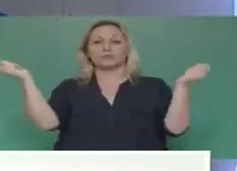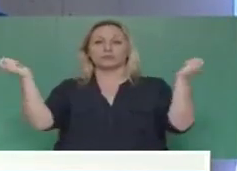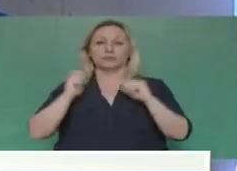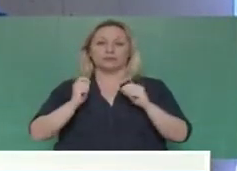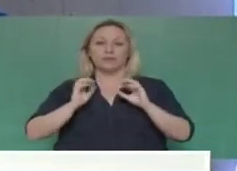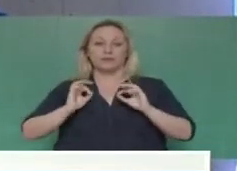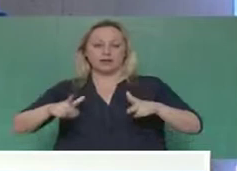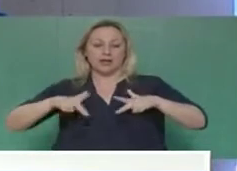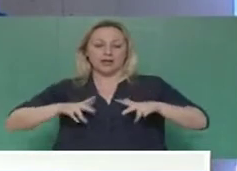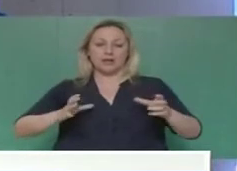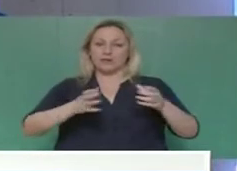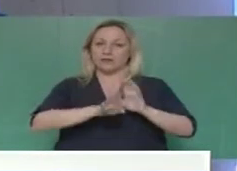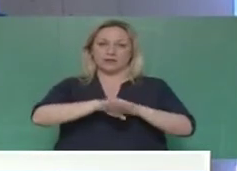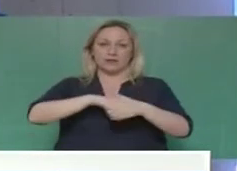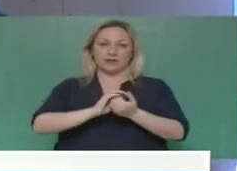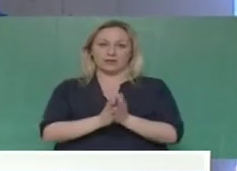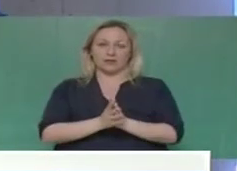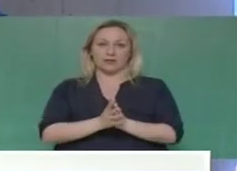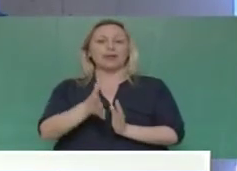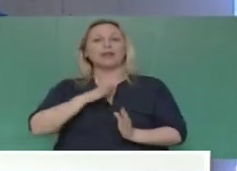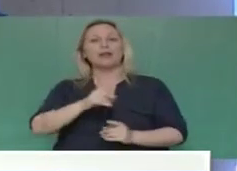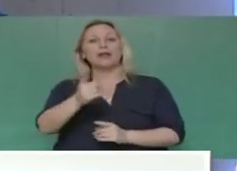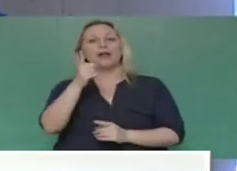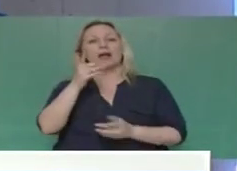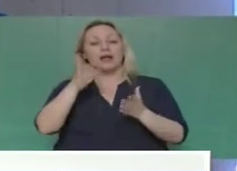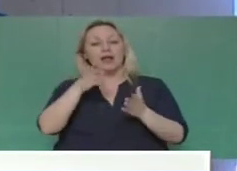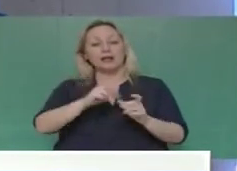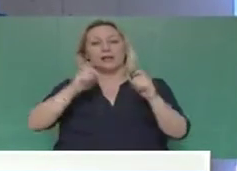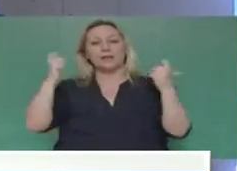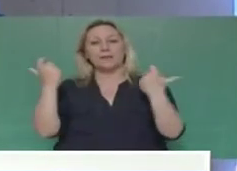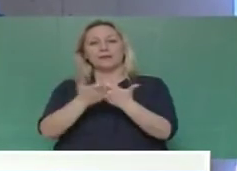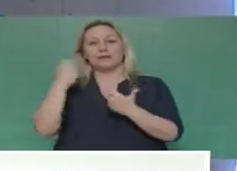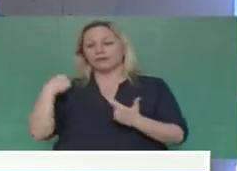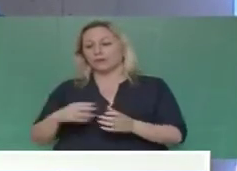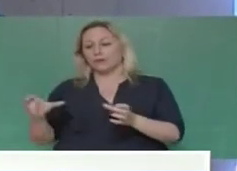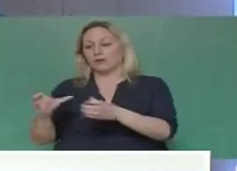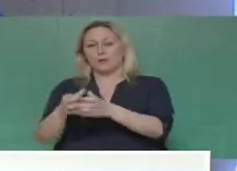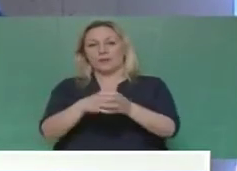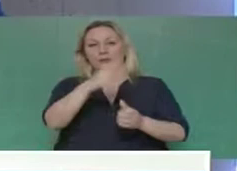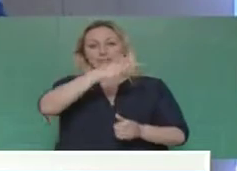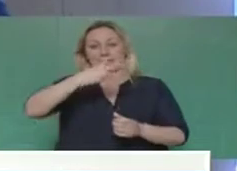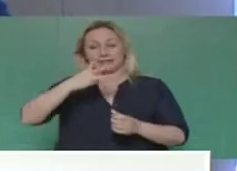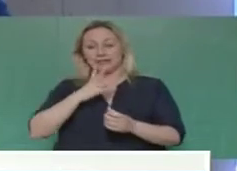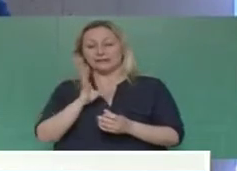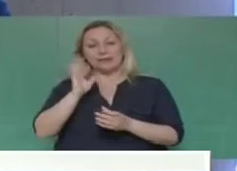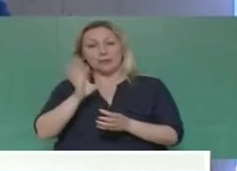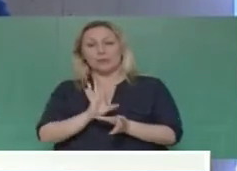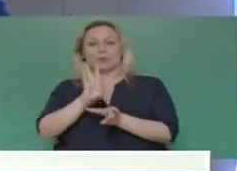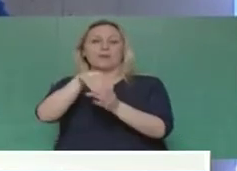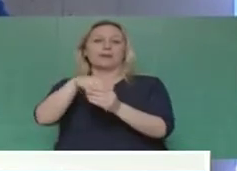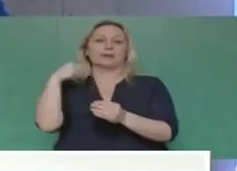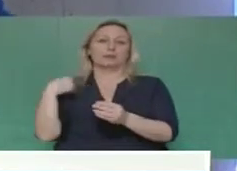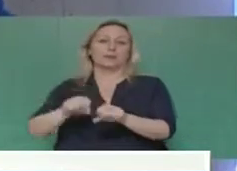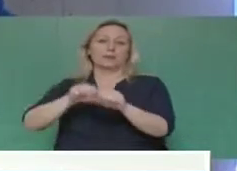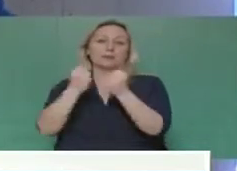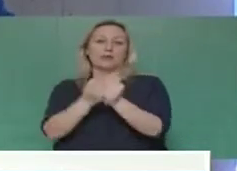την κυβέρνηση. Το μόνο που την ενδιαφέρει είναι να εξασφαλίσει τη συμμετοχή των περιφερειακών και των δημοτικών παρατάξεων του ΣΥΡΙΖΑ, που βλέπουν να συρρυκνώνονται τα ποσοστά